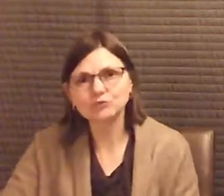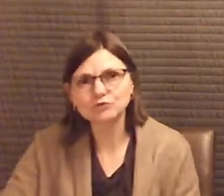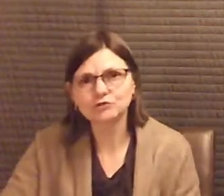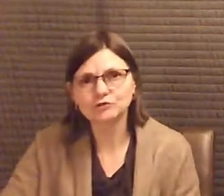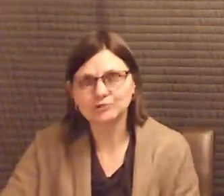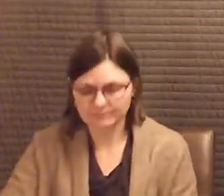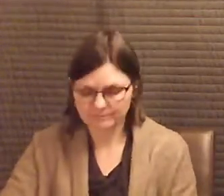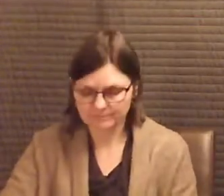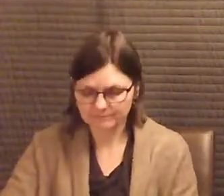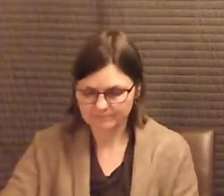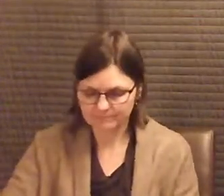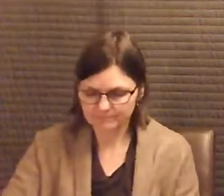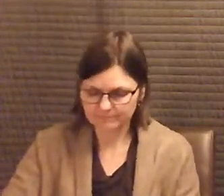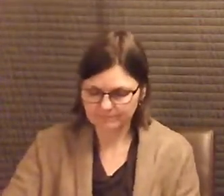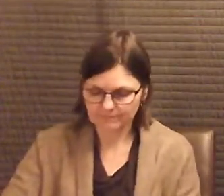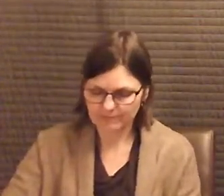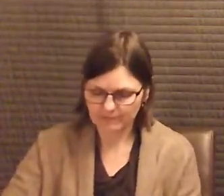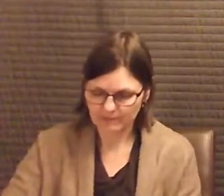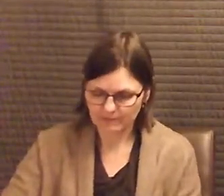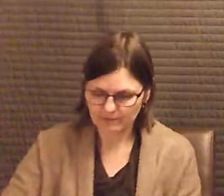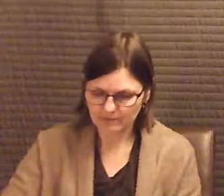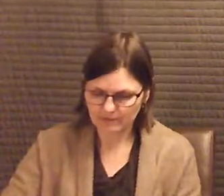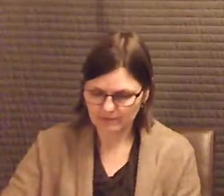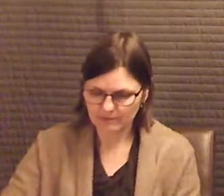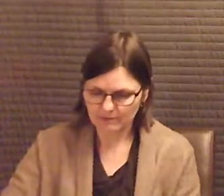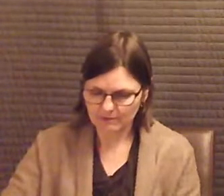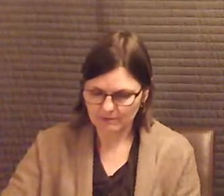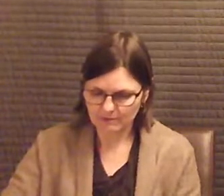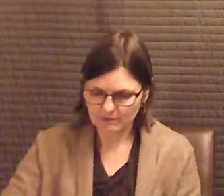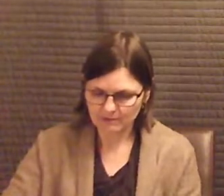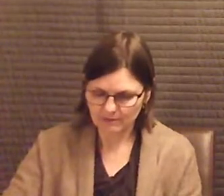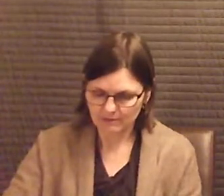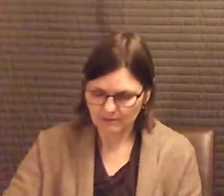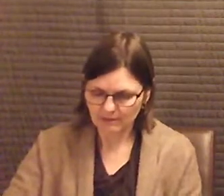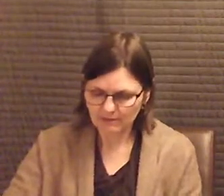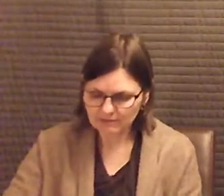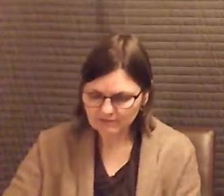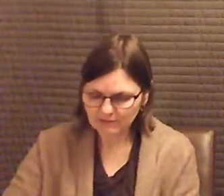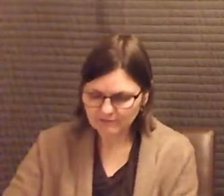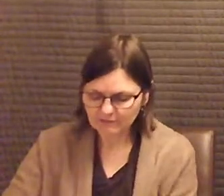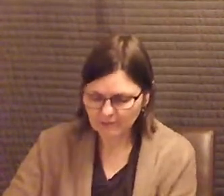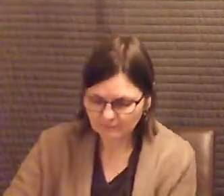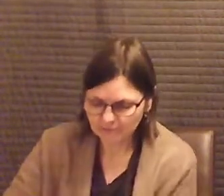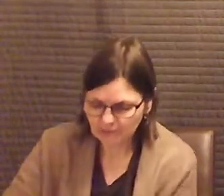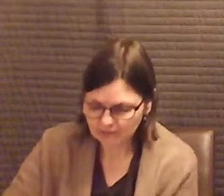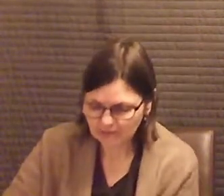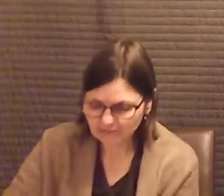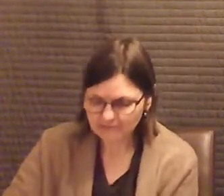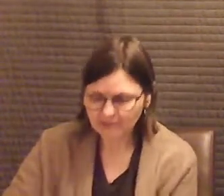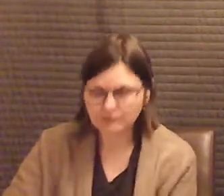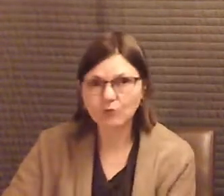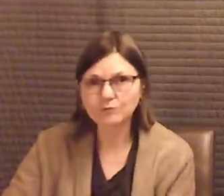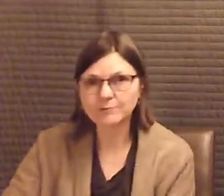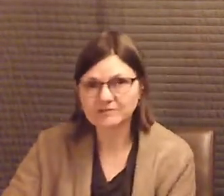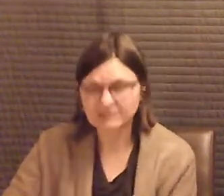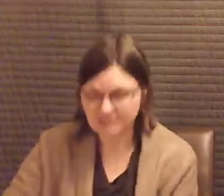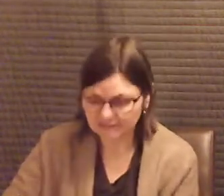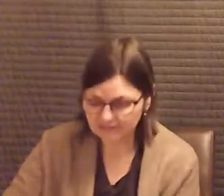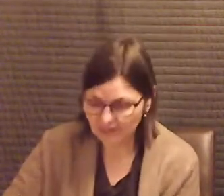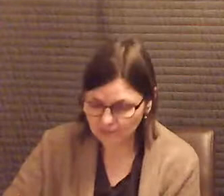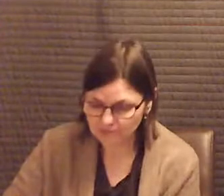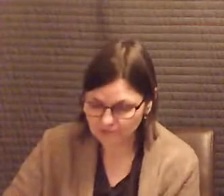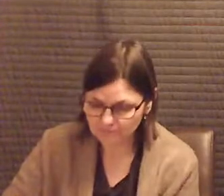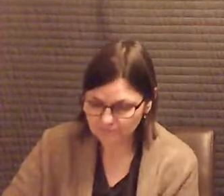god naar en toe stuurt hier gsus zelfs de jury stem die elders hier zegt jezus tegen de overpriesters